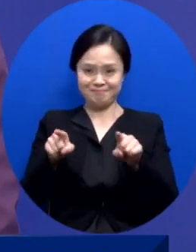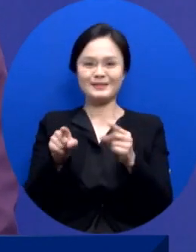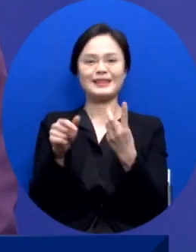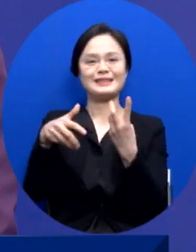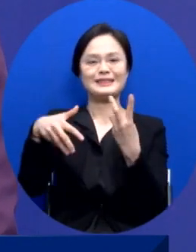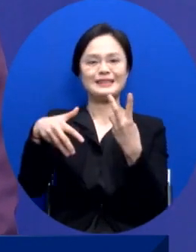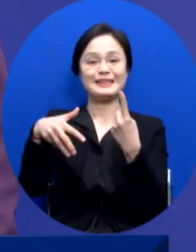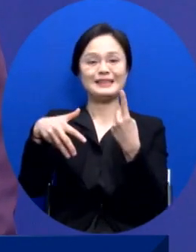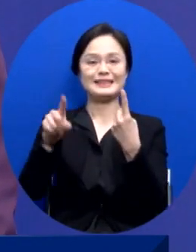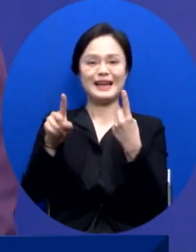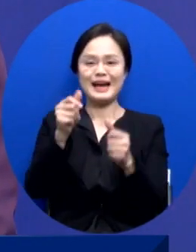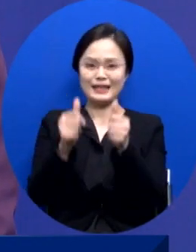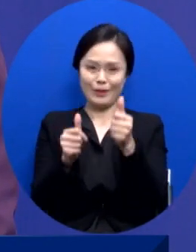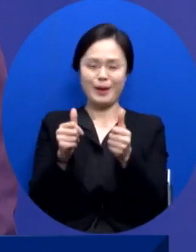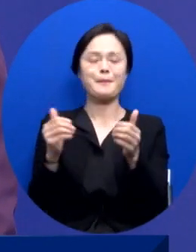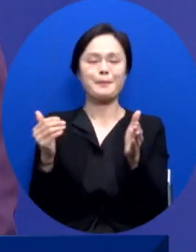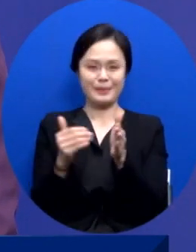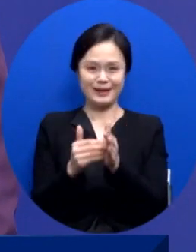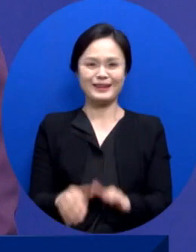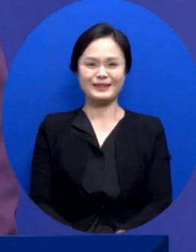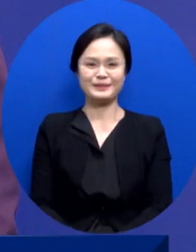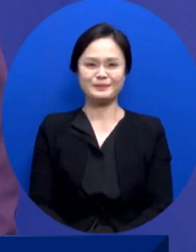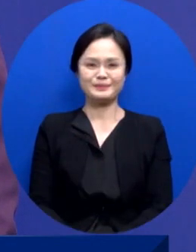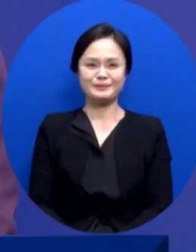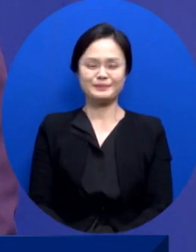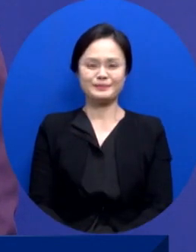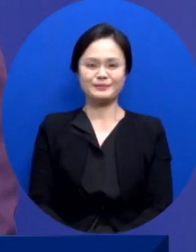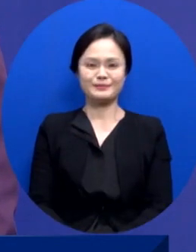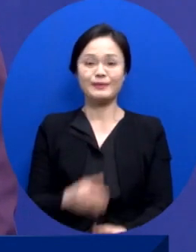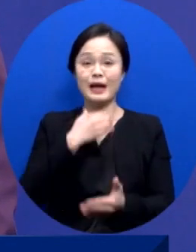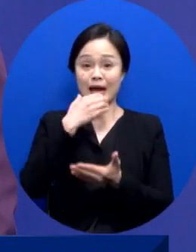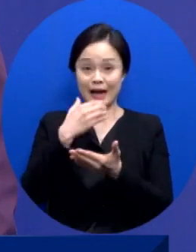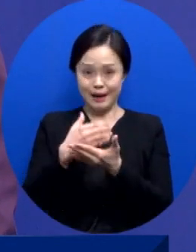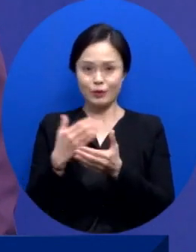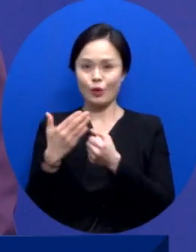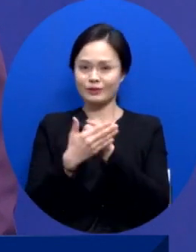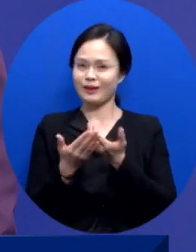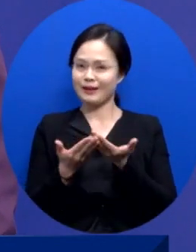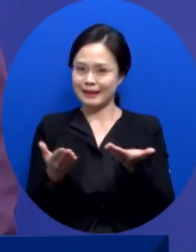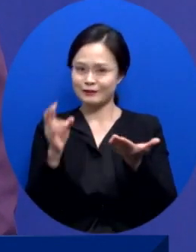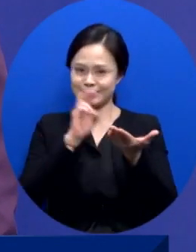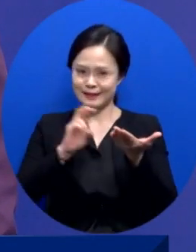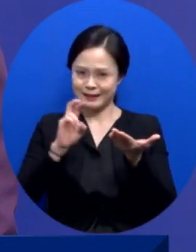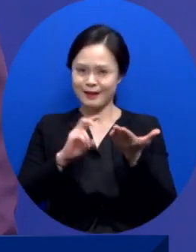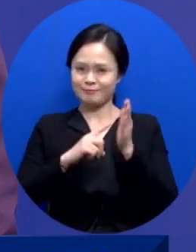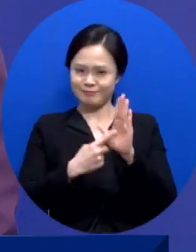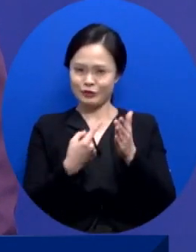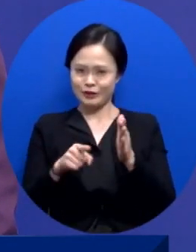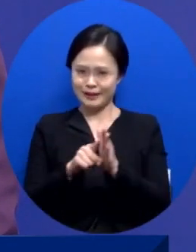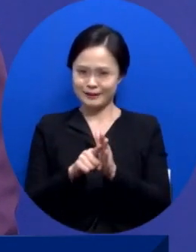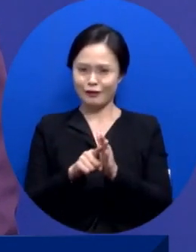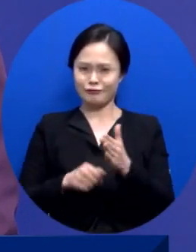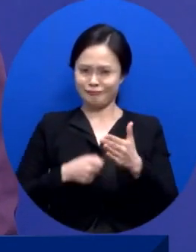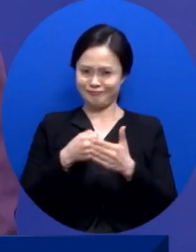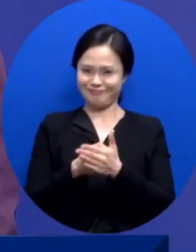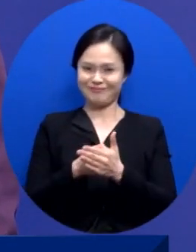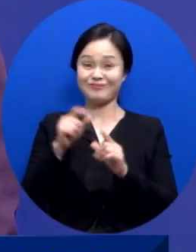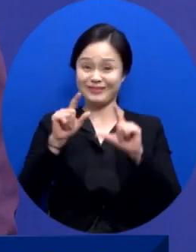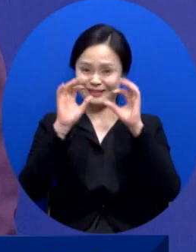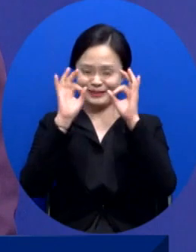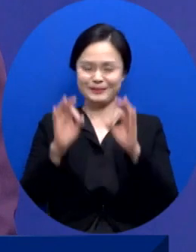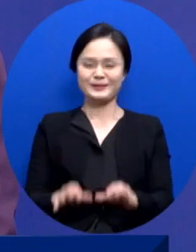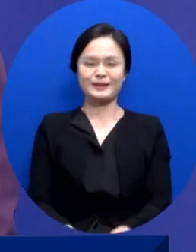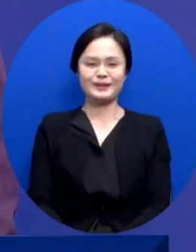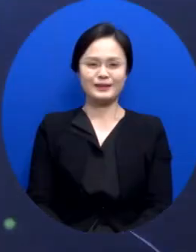참가자들은 경연대회를 넘어 오직 찬양이 가진 감동을 전하는 무대를 준비하겠다는 각오를 다짐했는데요. 이현지 기자입니다.